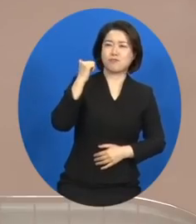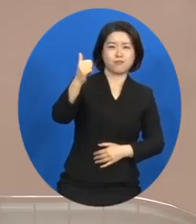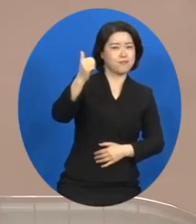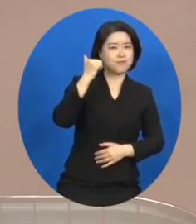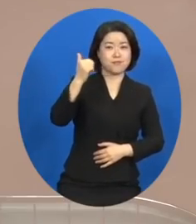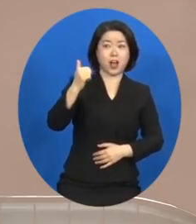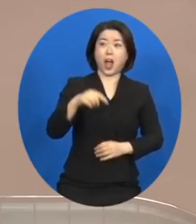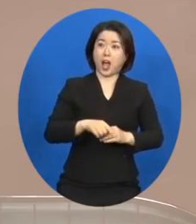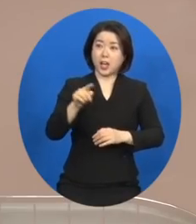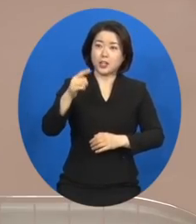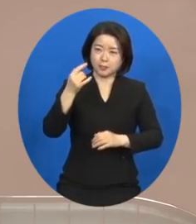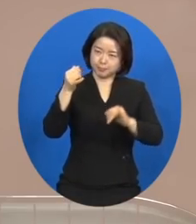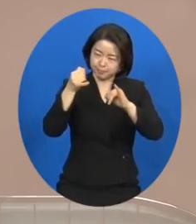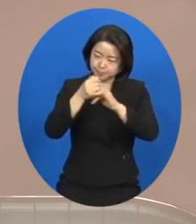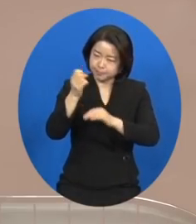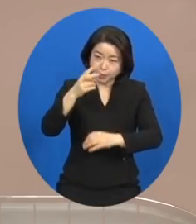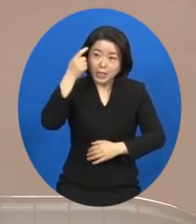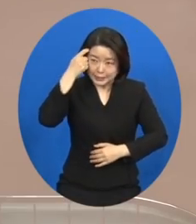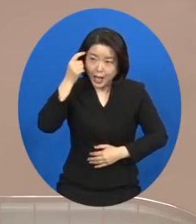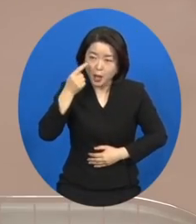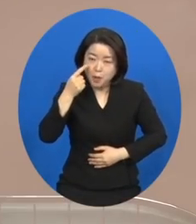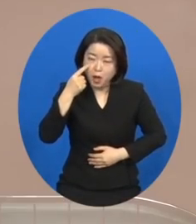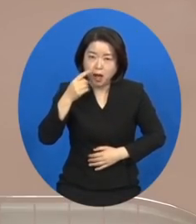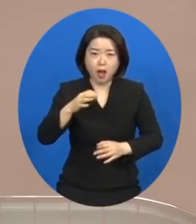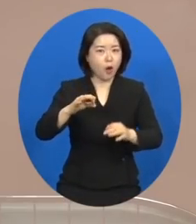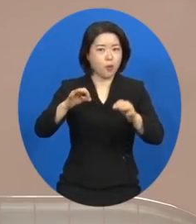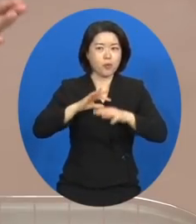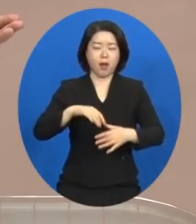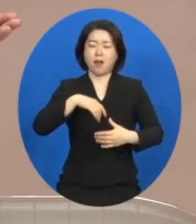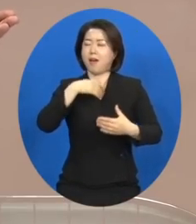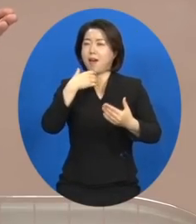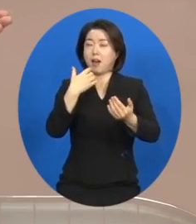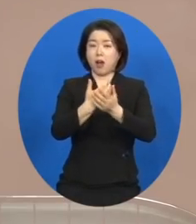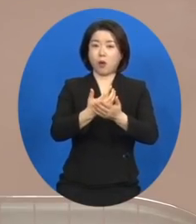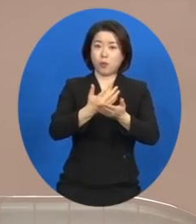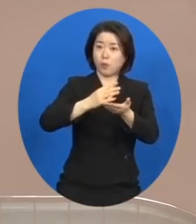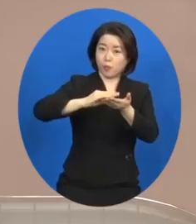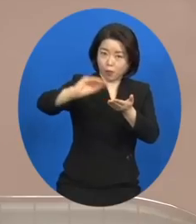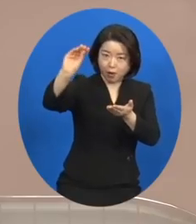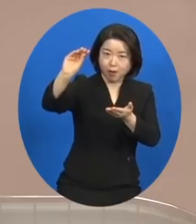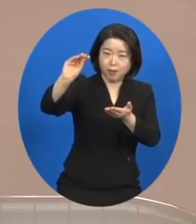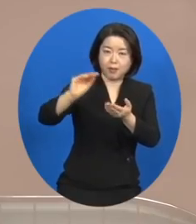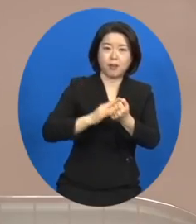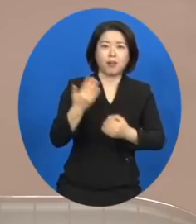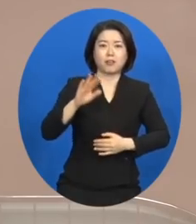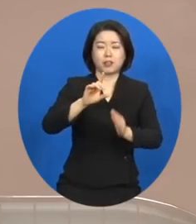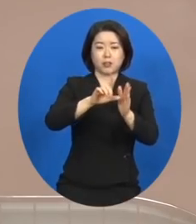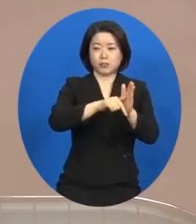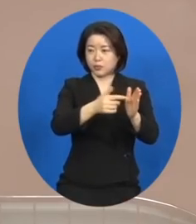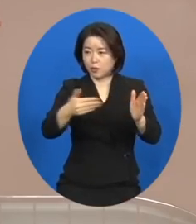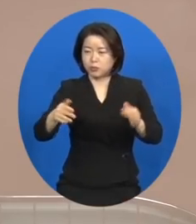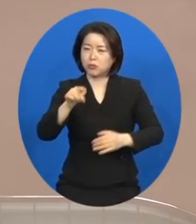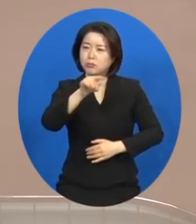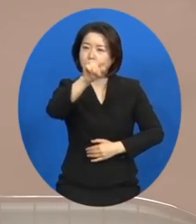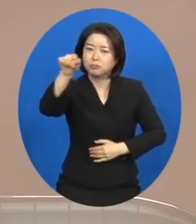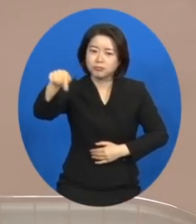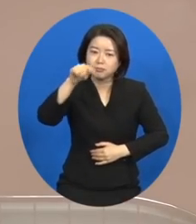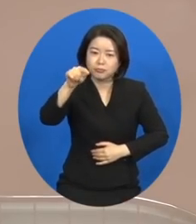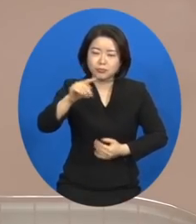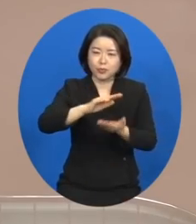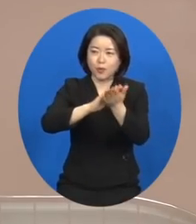제가 꼭 그거 다시 한번 생각해 보겠습니다. 이러고 막 놀라면서 감탄을 하고 돌아가는 거야. 근데 시간이 지나도 변화는 전혀